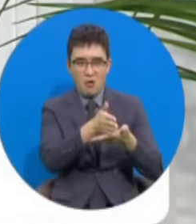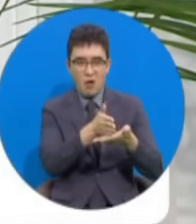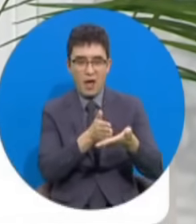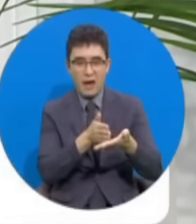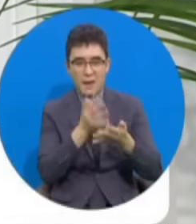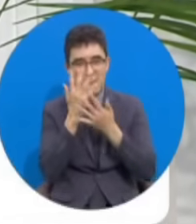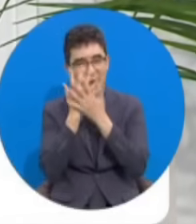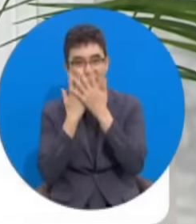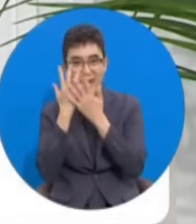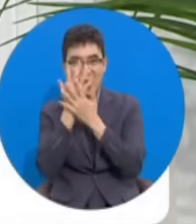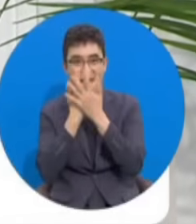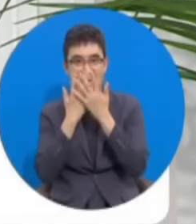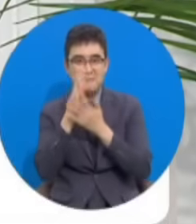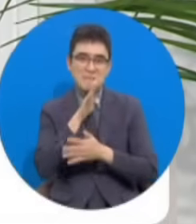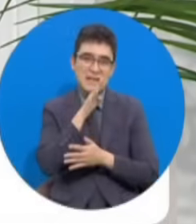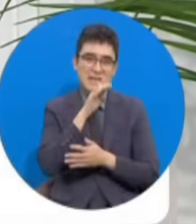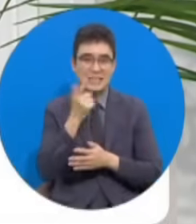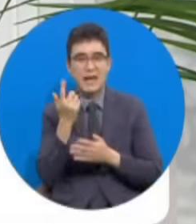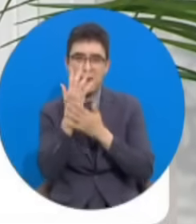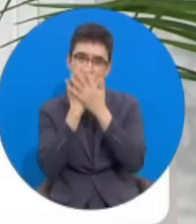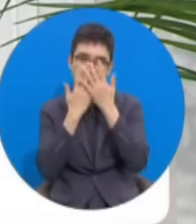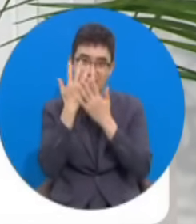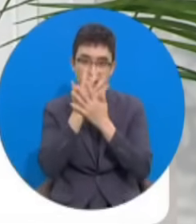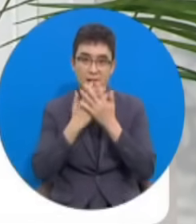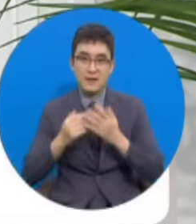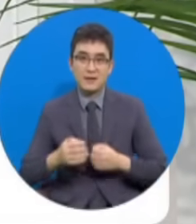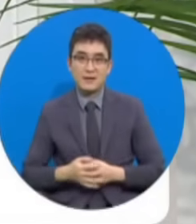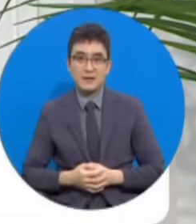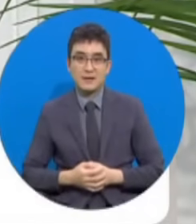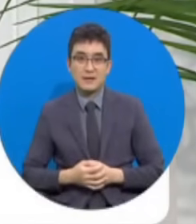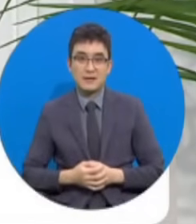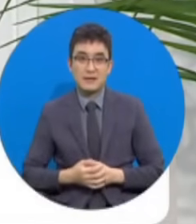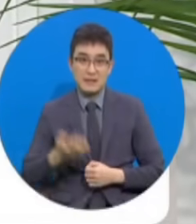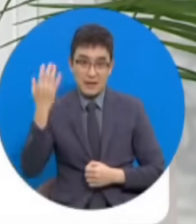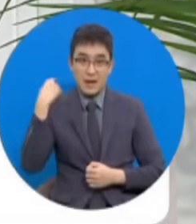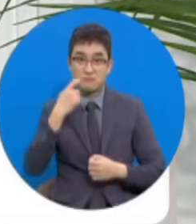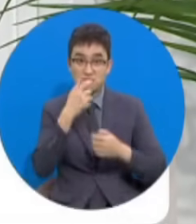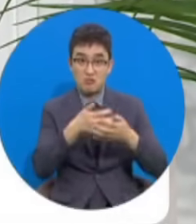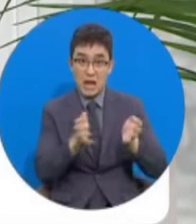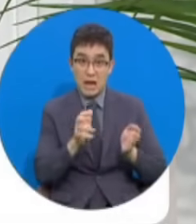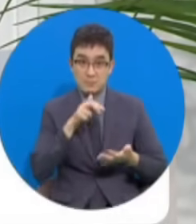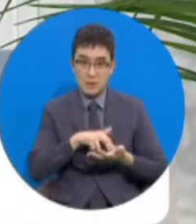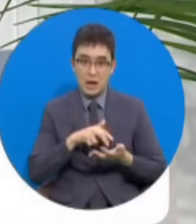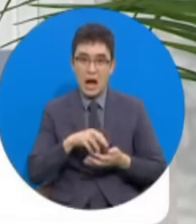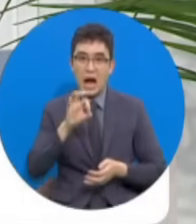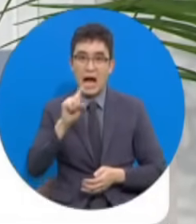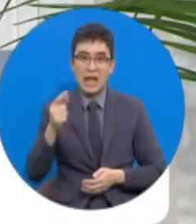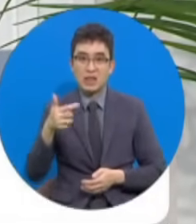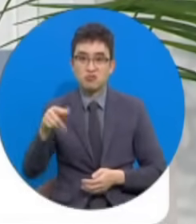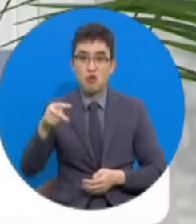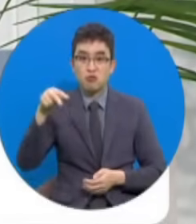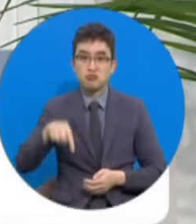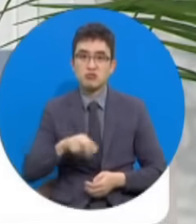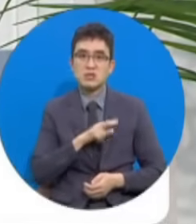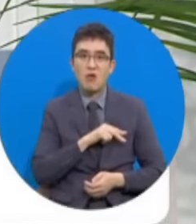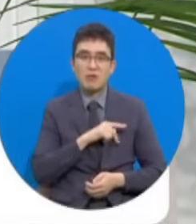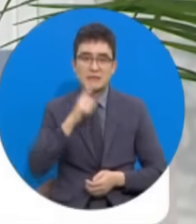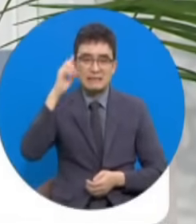사실 민주당 입장에서는 안철수 의원에 대한 트라우마가 있죠. 어떤 트라우마? 저런 말씀 하시다가 갑자기 나가서